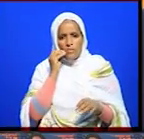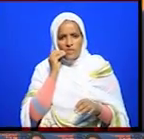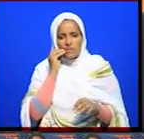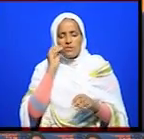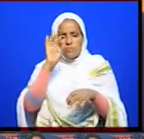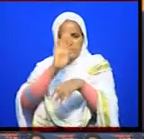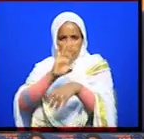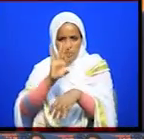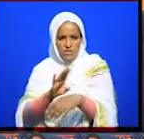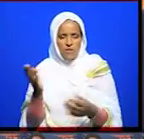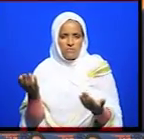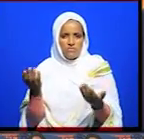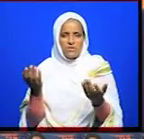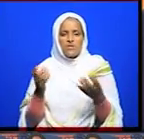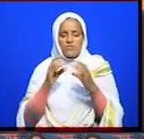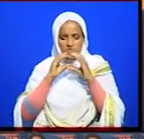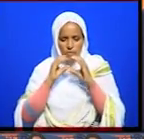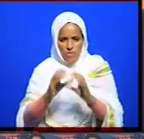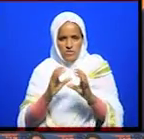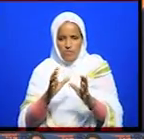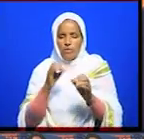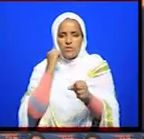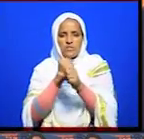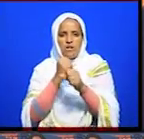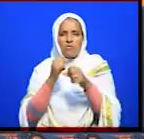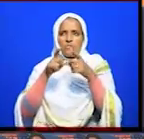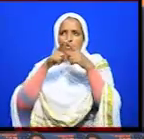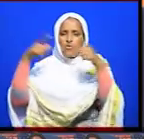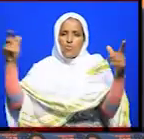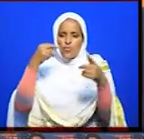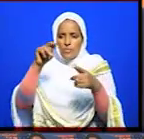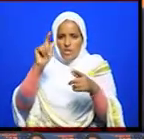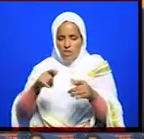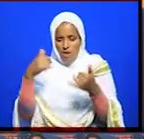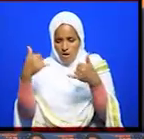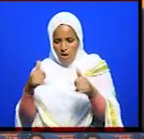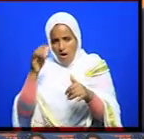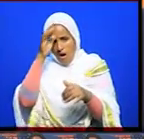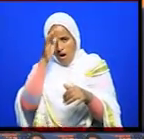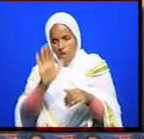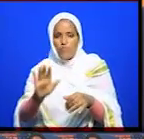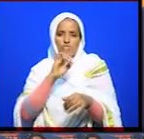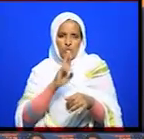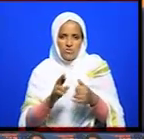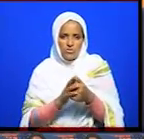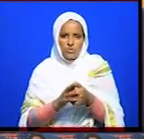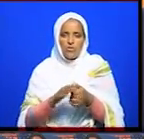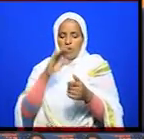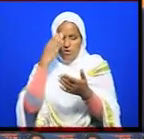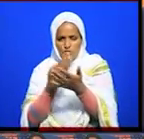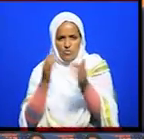ከፋፍሎ በቤታቸውም በቤተ ክርስቲያንም የማስተማር ስራ ትልቁን ሚና